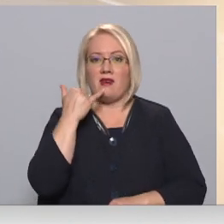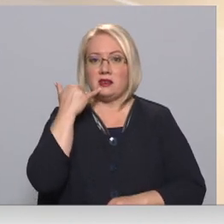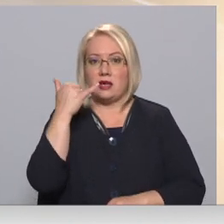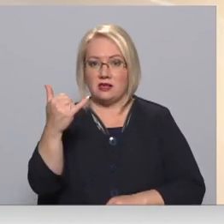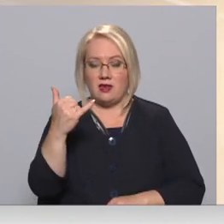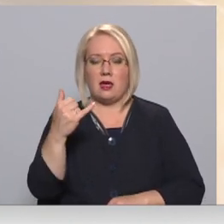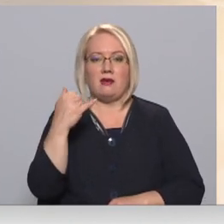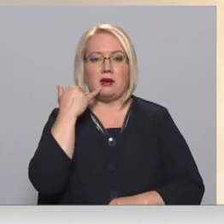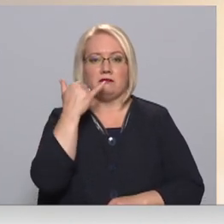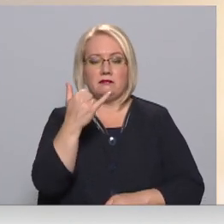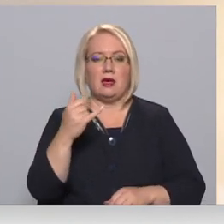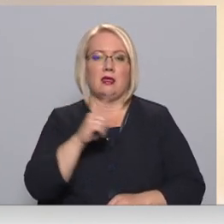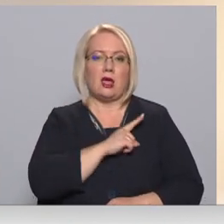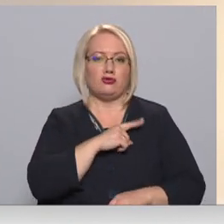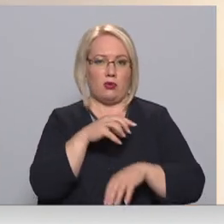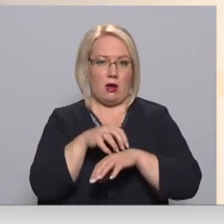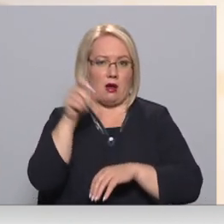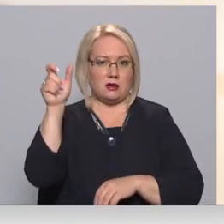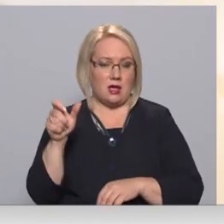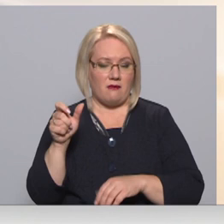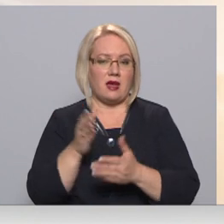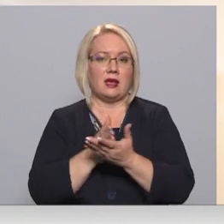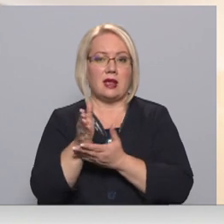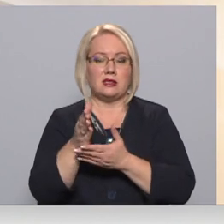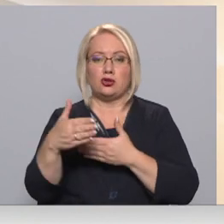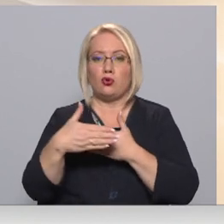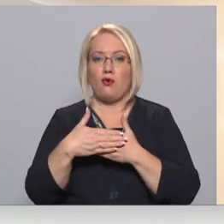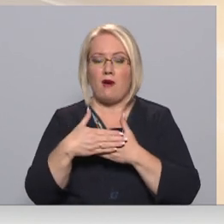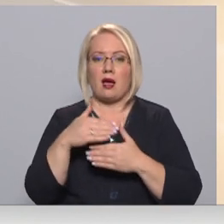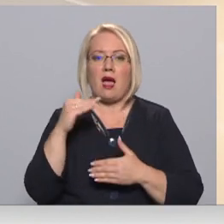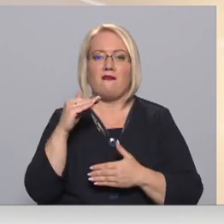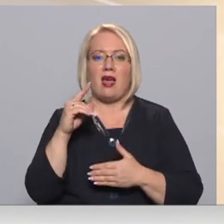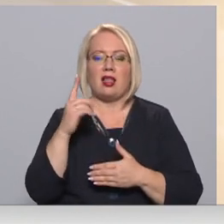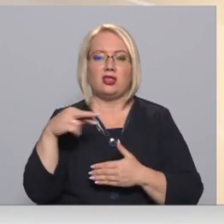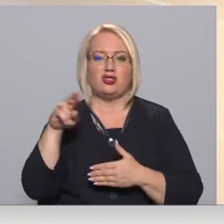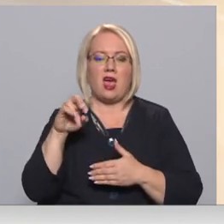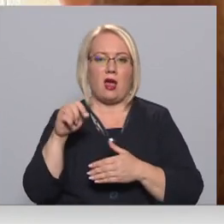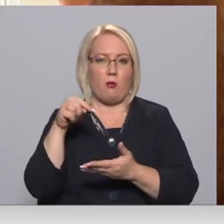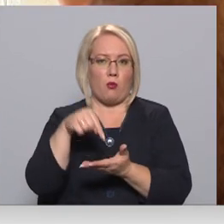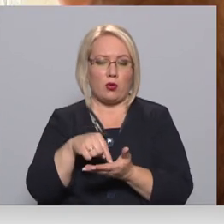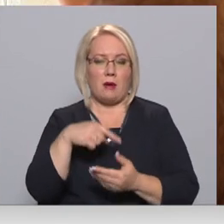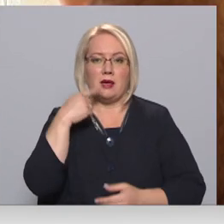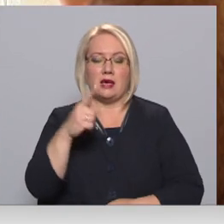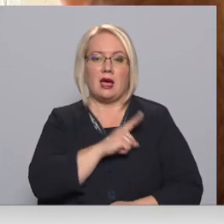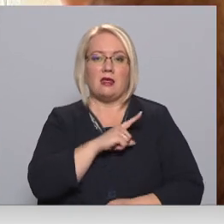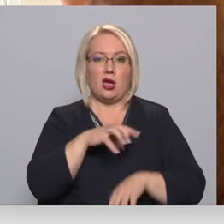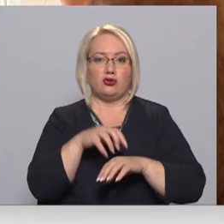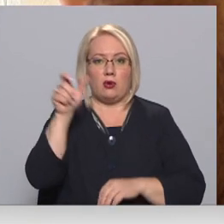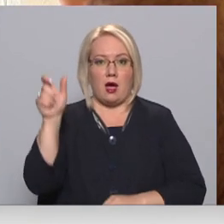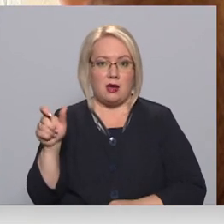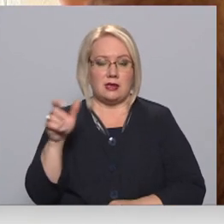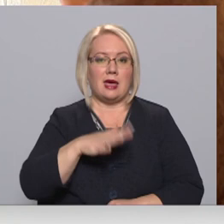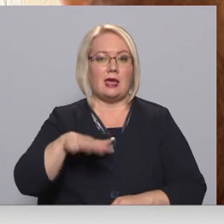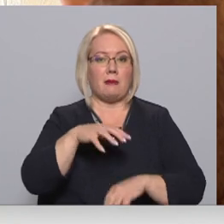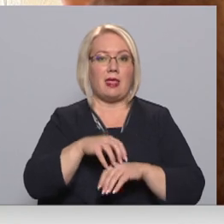jāsazinās ar tuvāko dežūra ārstu. Var vērsties arī tuvākajā feldšera punktā. Bet, kā saka dežūra ārste Anete Petraite, ģimenes ārsts